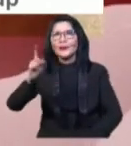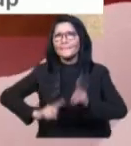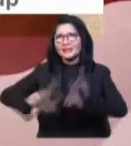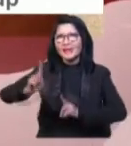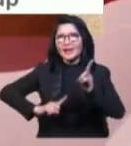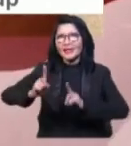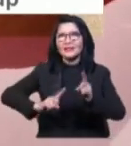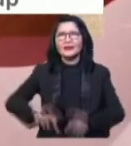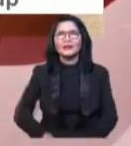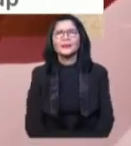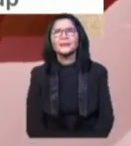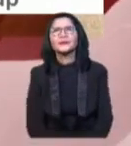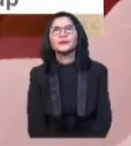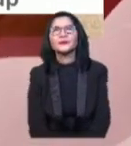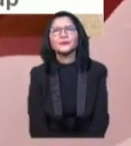pandemi ini, Kak?